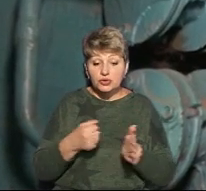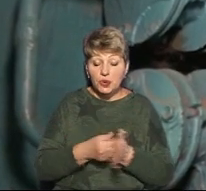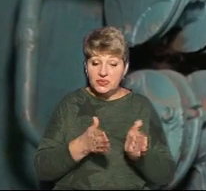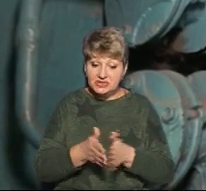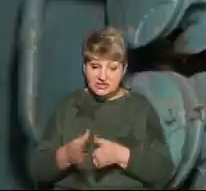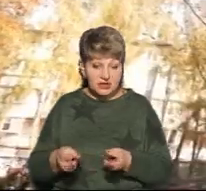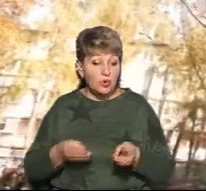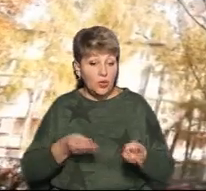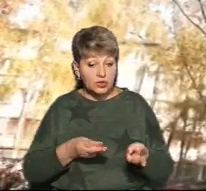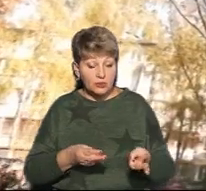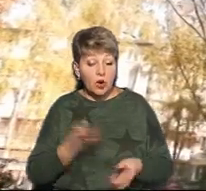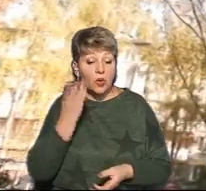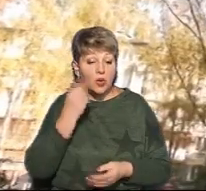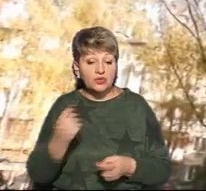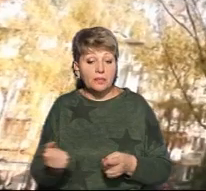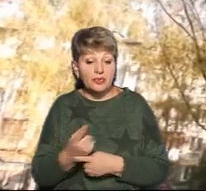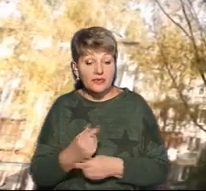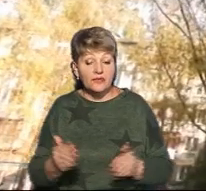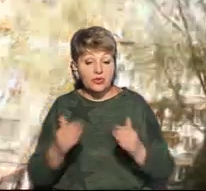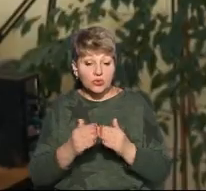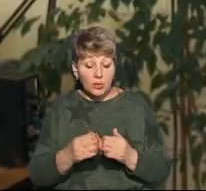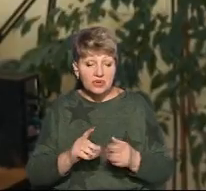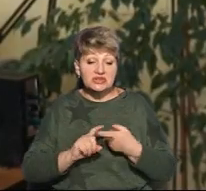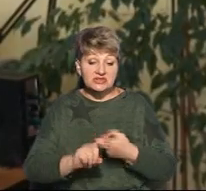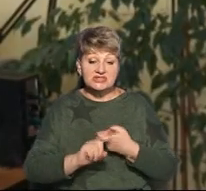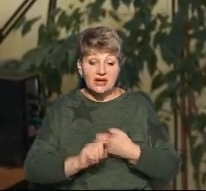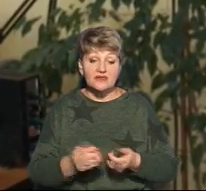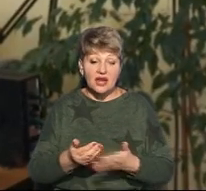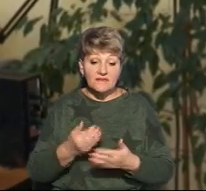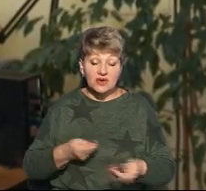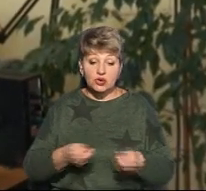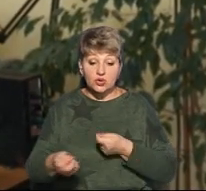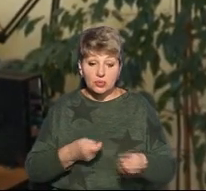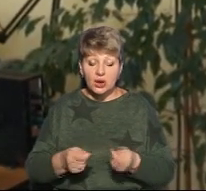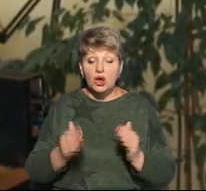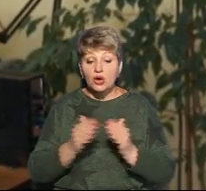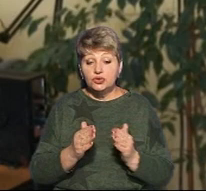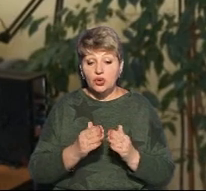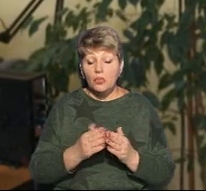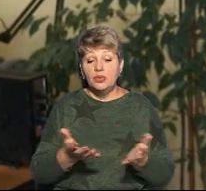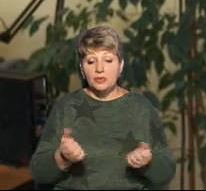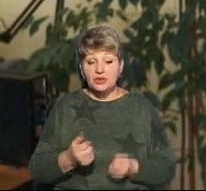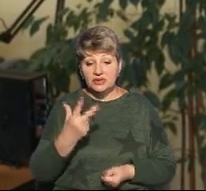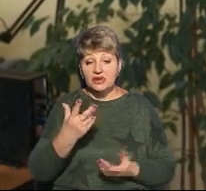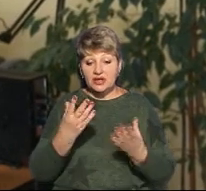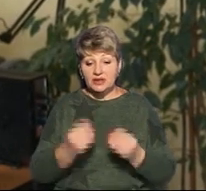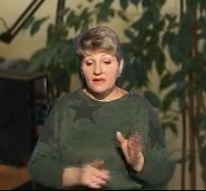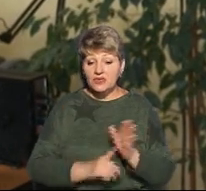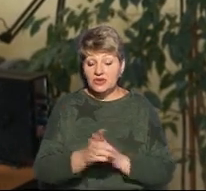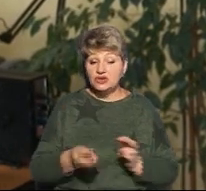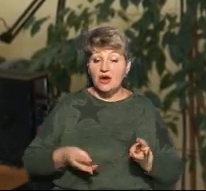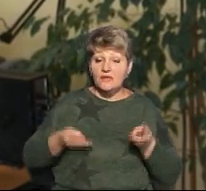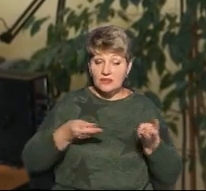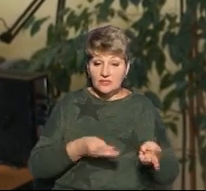опалення. Коли воно з'явиться у оселях, залежить від управителів. Будинки всі отримають адекватні параметри протягом 3 днів з початку запуску